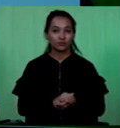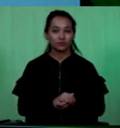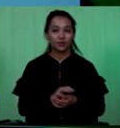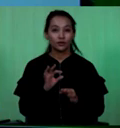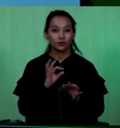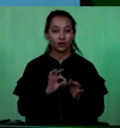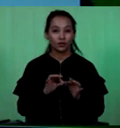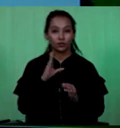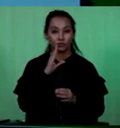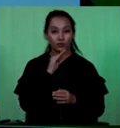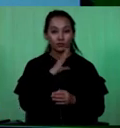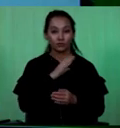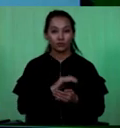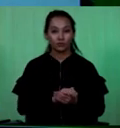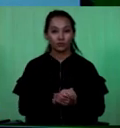Tekshirishga ulgurdingizmi?